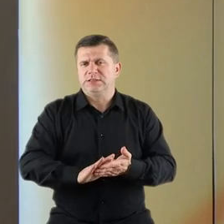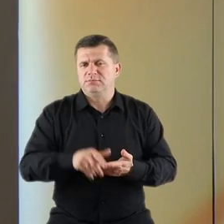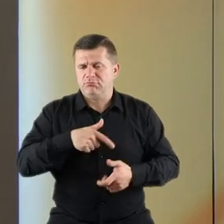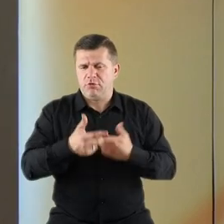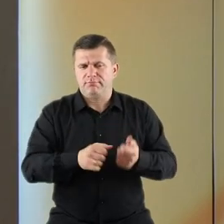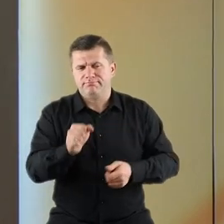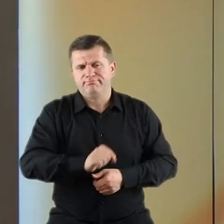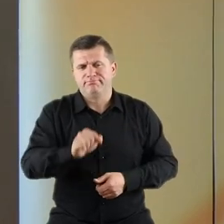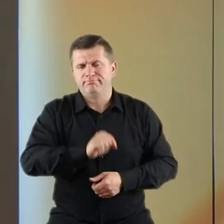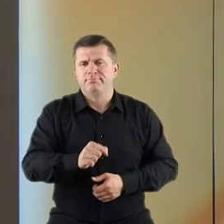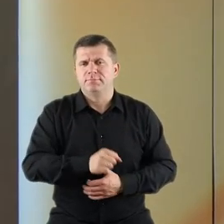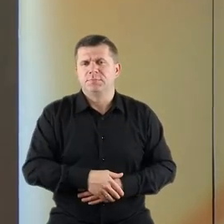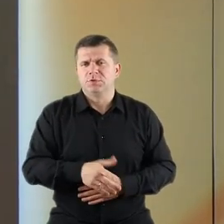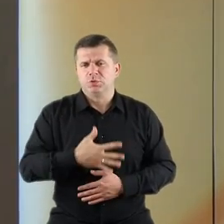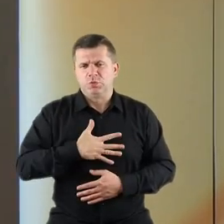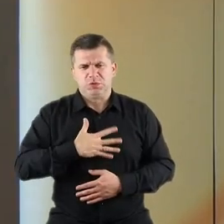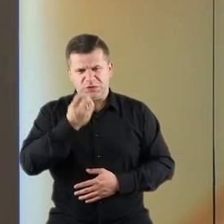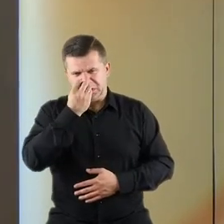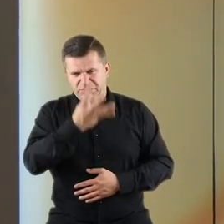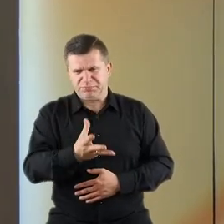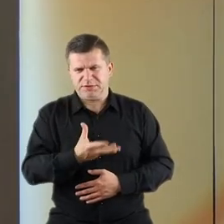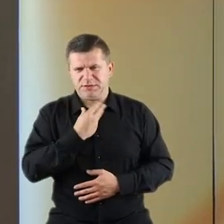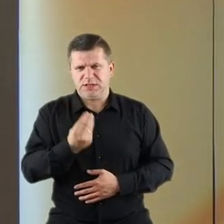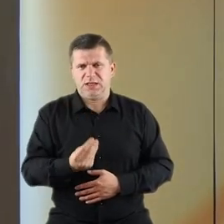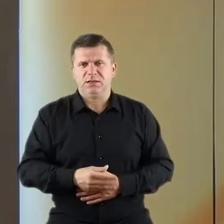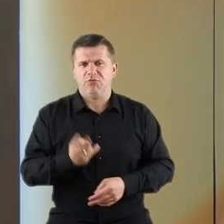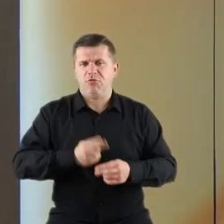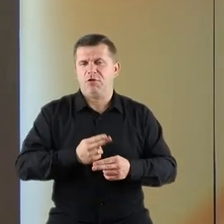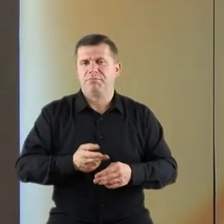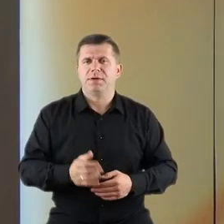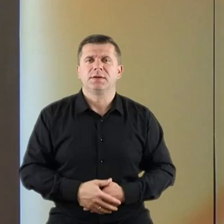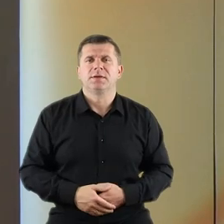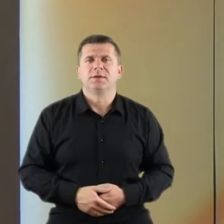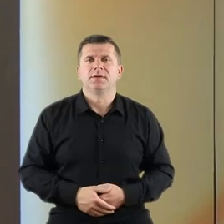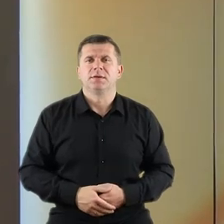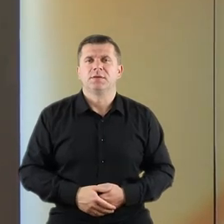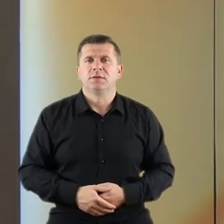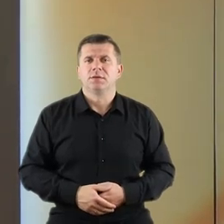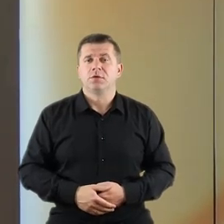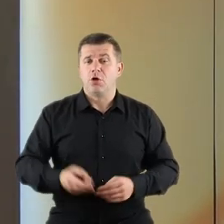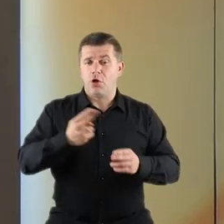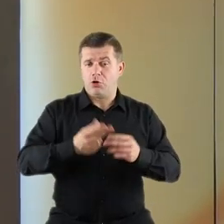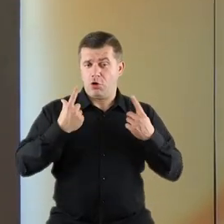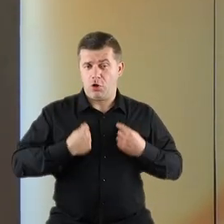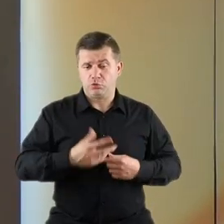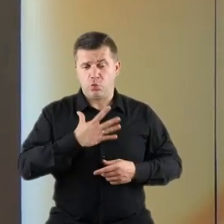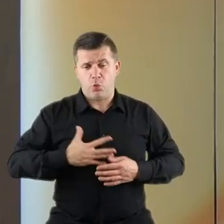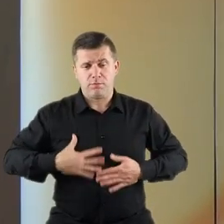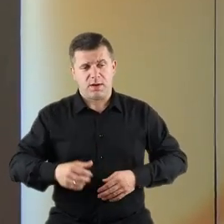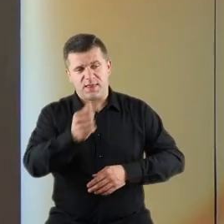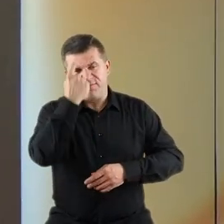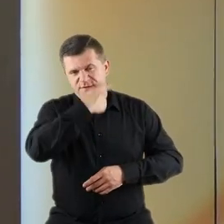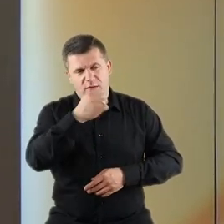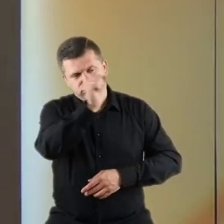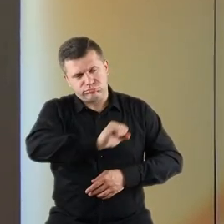chodziło też obrzydzenie choroby pewnie chorobę chorą osobę obciera się ubraniem po twarzy od